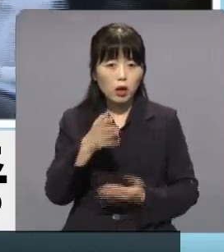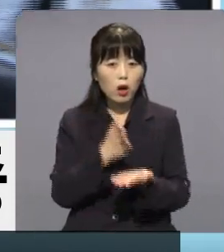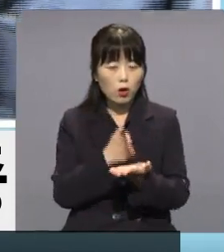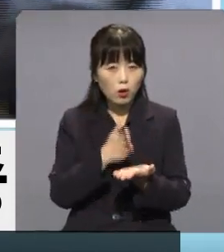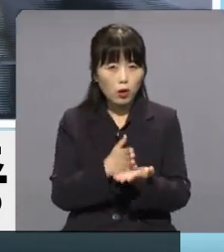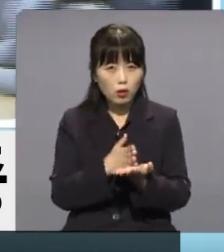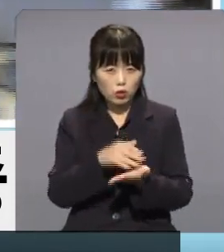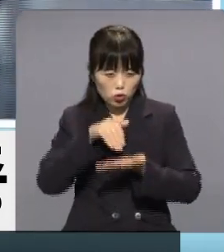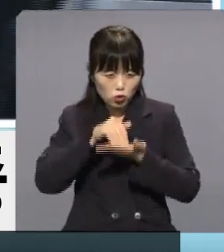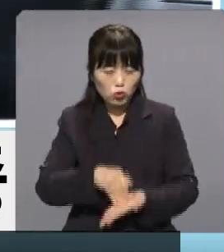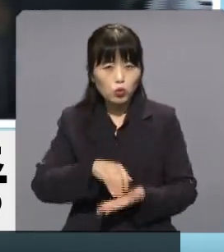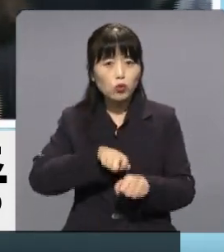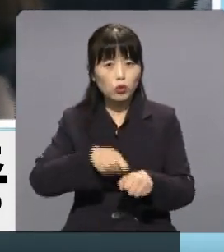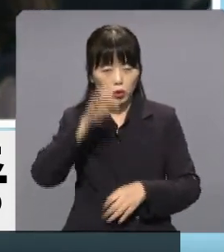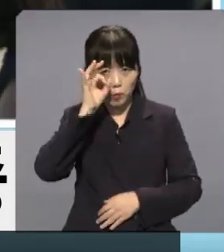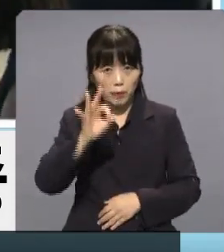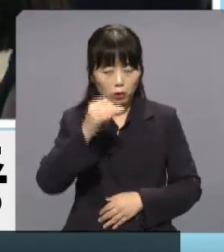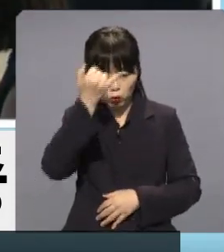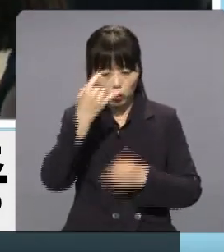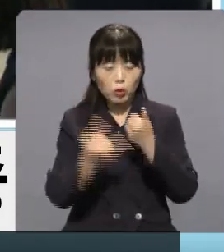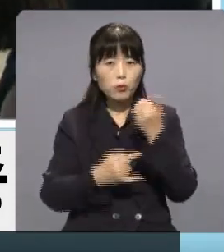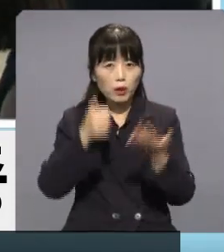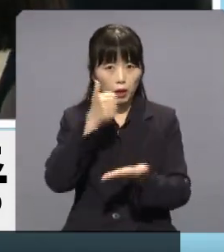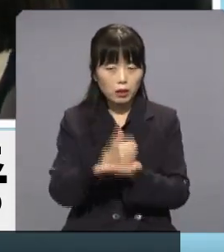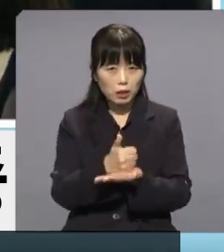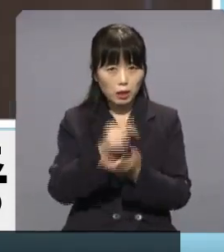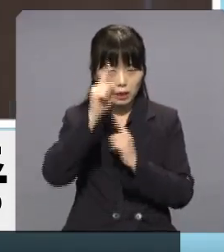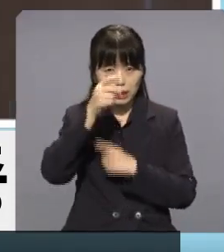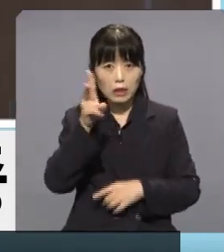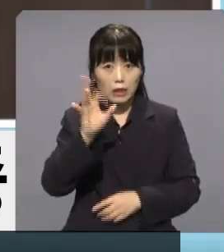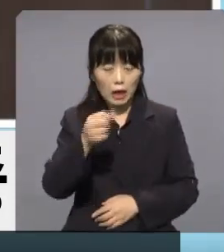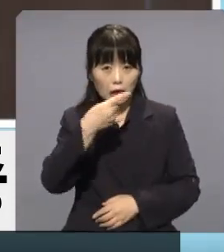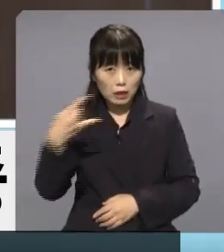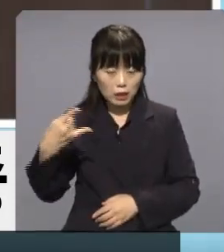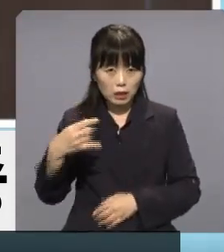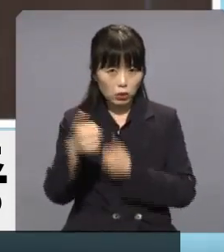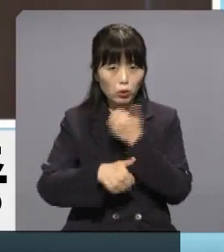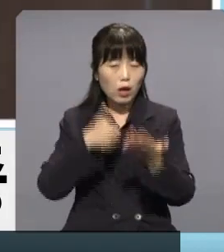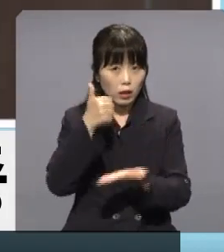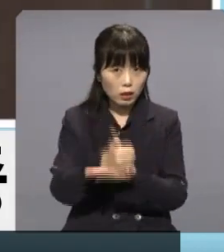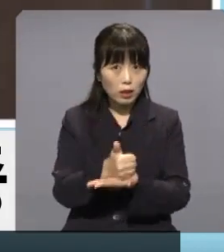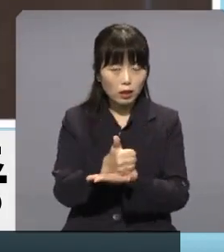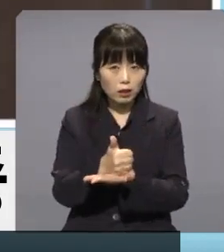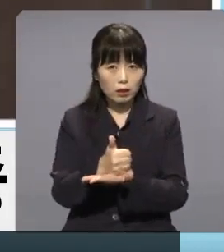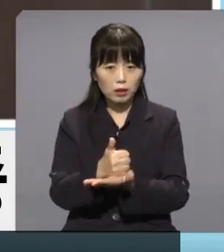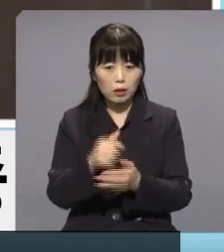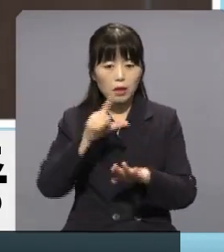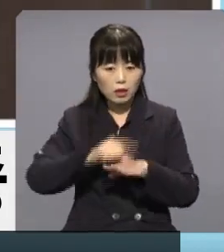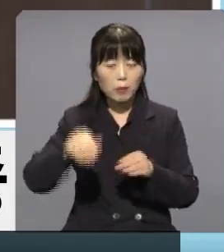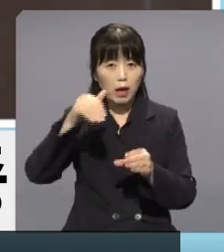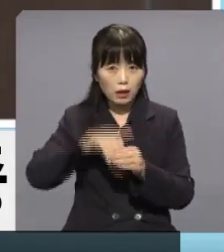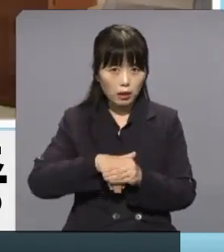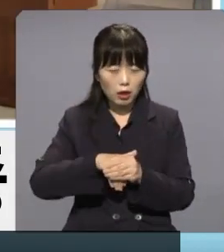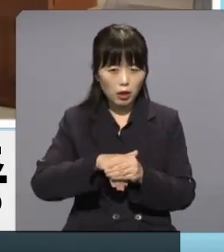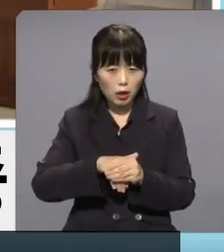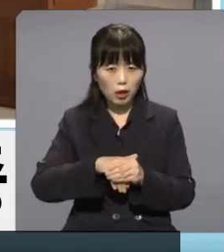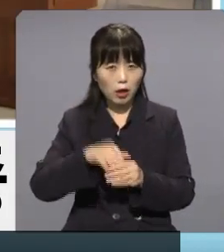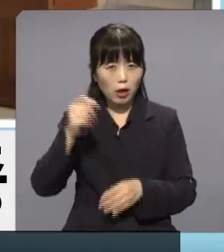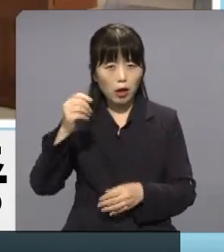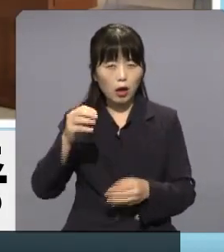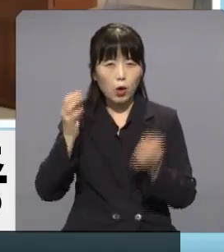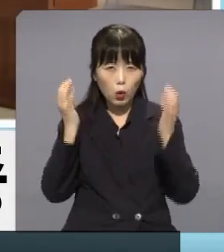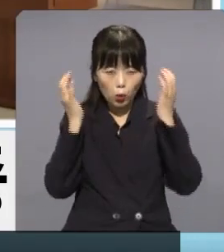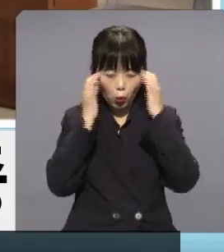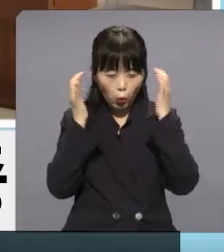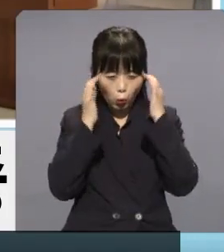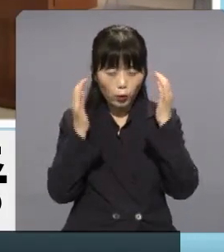이걸 중 신계로 봤고 그 때 윤리 위원장이 형인 이 시는 그동안 엘의 대승 과 이 지방 승 그르치는 꿈을 생각 있어